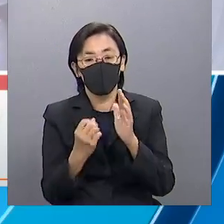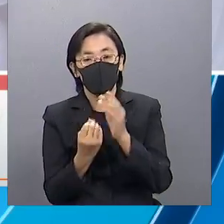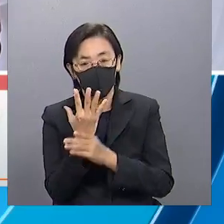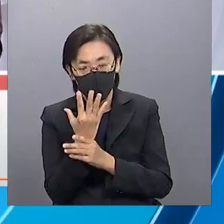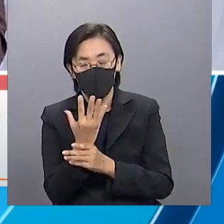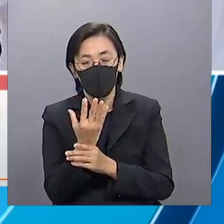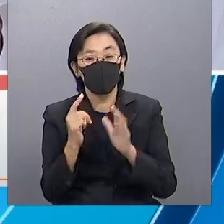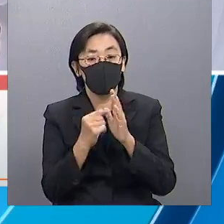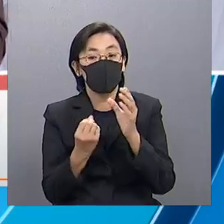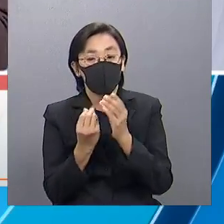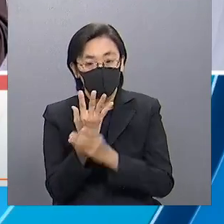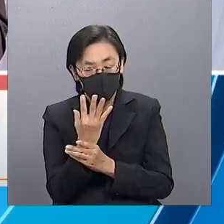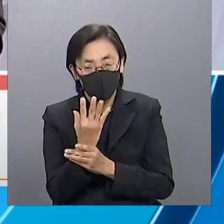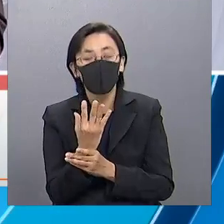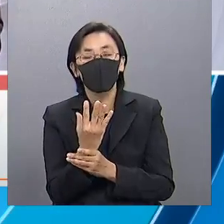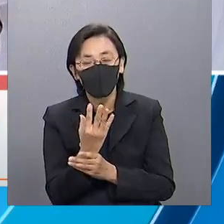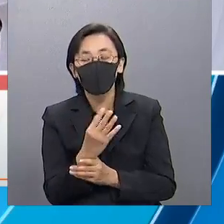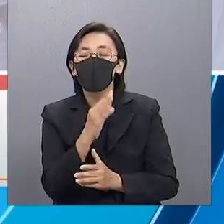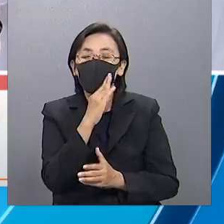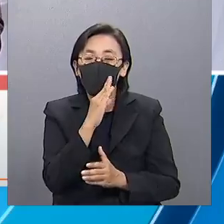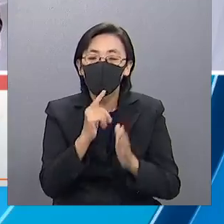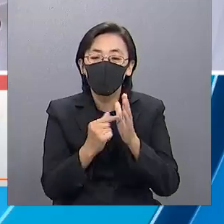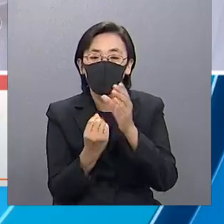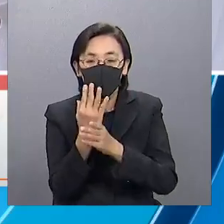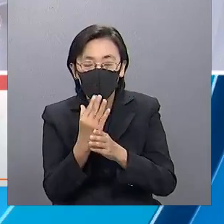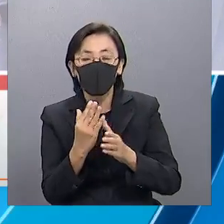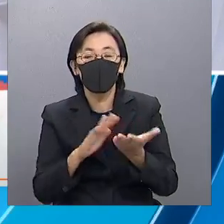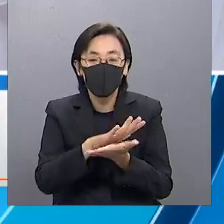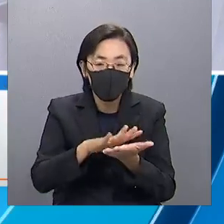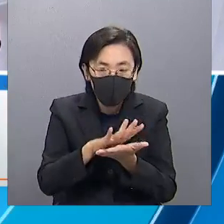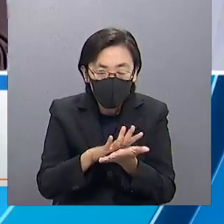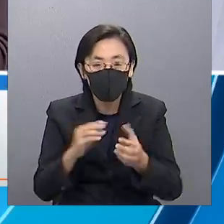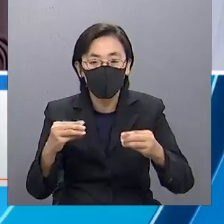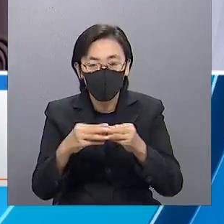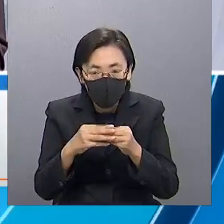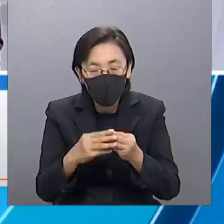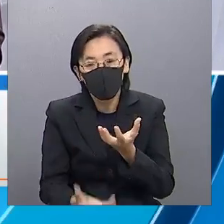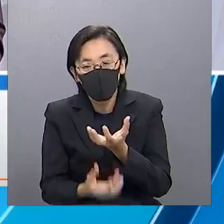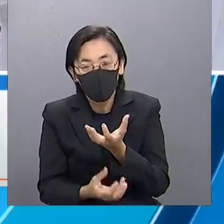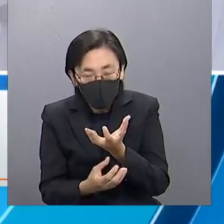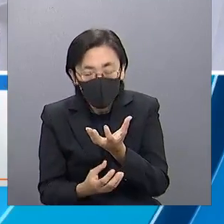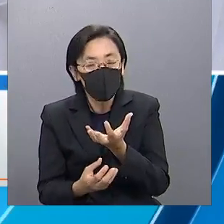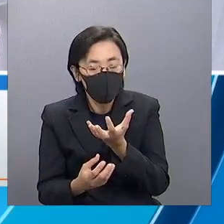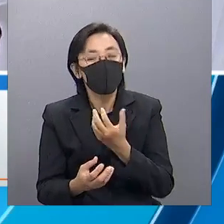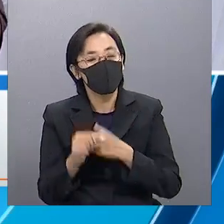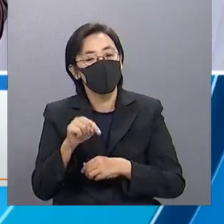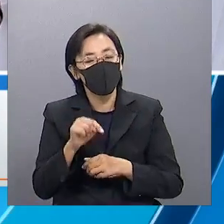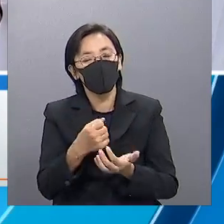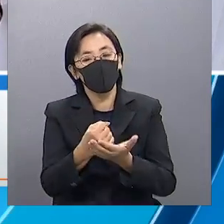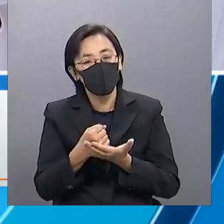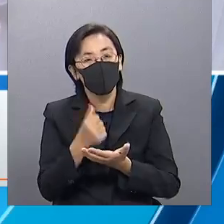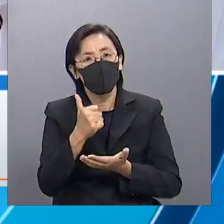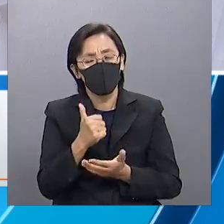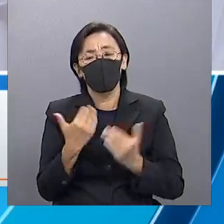ัวเลือกในการดูแลตัวเองนะครบมภายไทยเองก็มีดๆเยอะ แต่ที่ยังตองมาคยกันวัี้คอเปสมุภายจีนคราจารย์ครัคือผมเองก